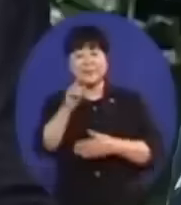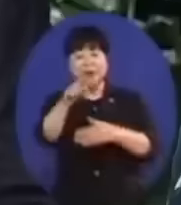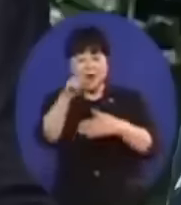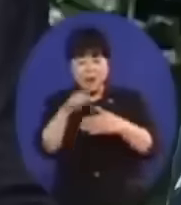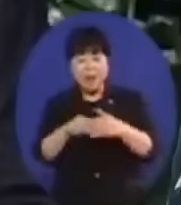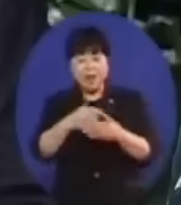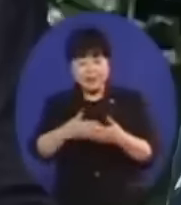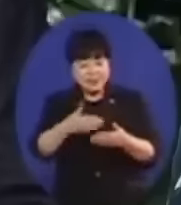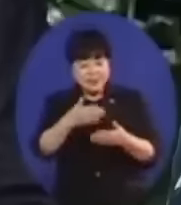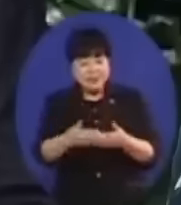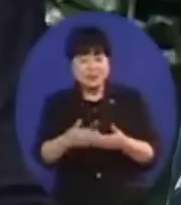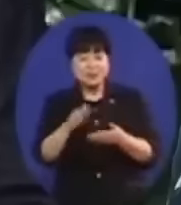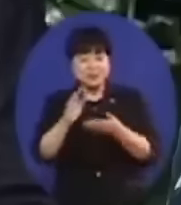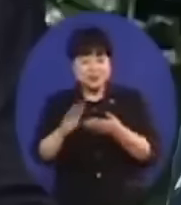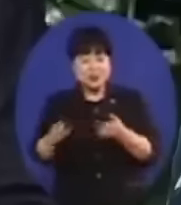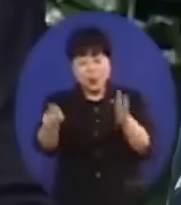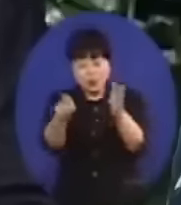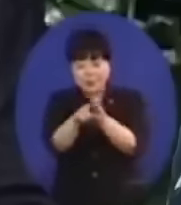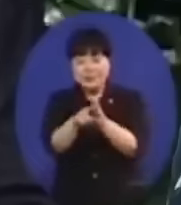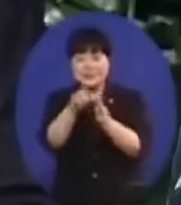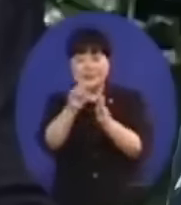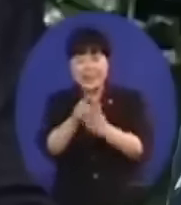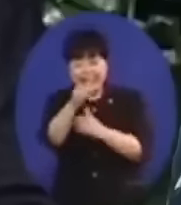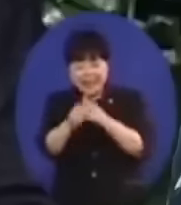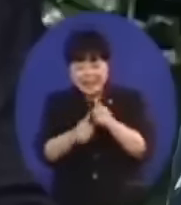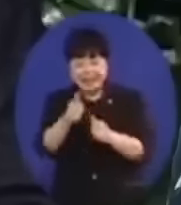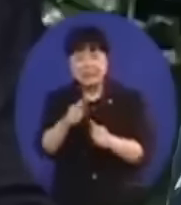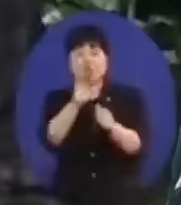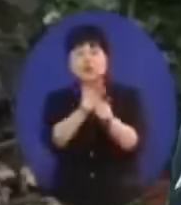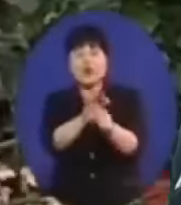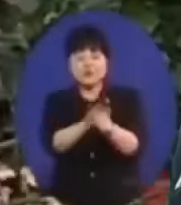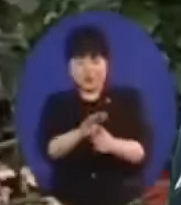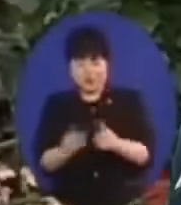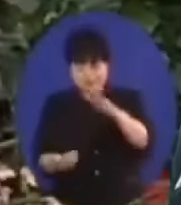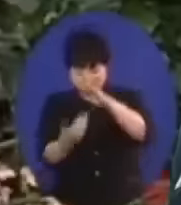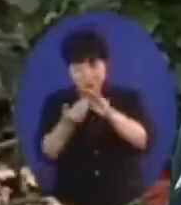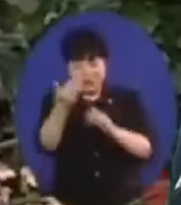마음에 그려보놓고 믿으면 하나님이 역사하는 것입니다.